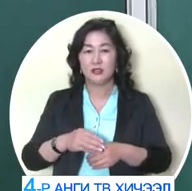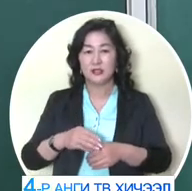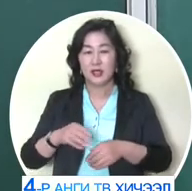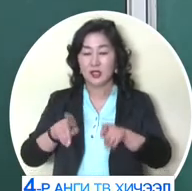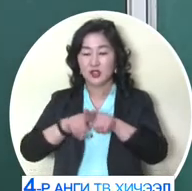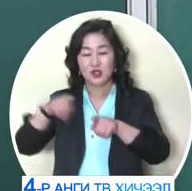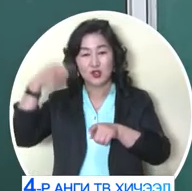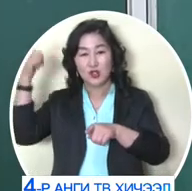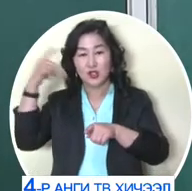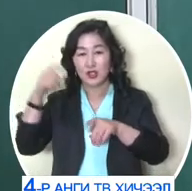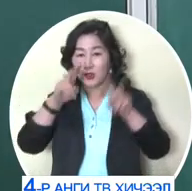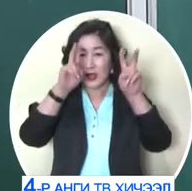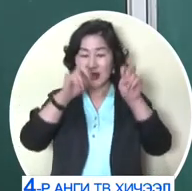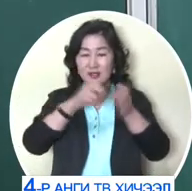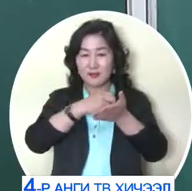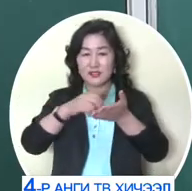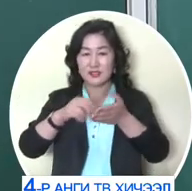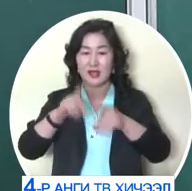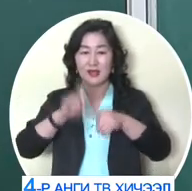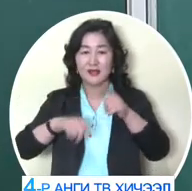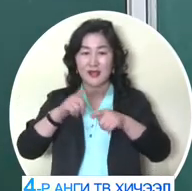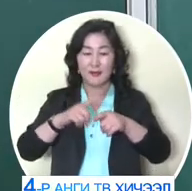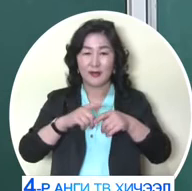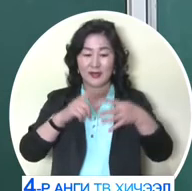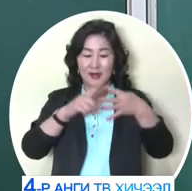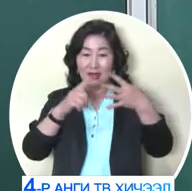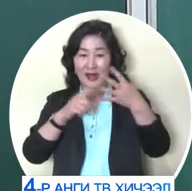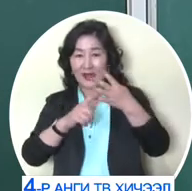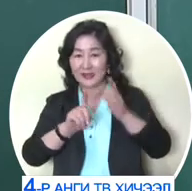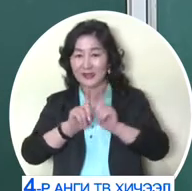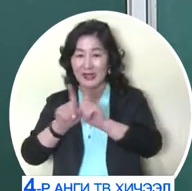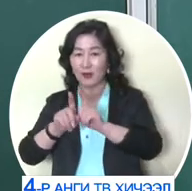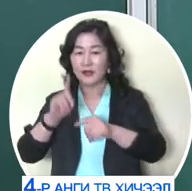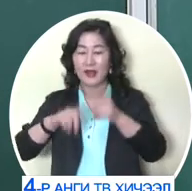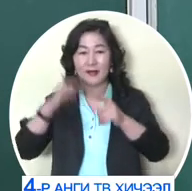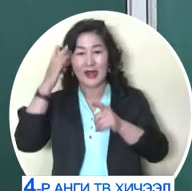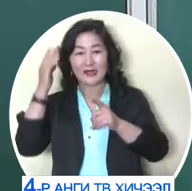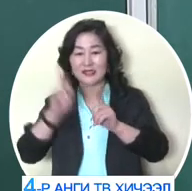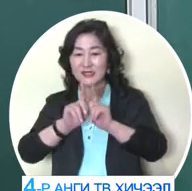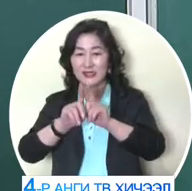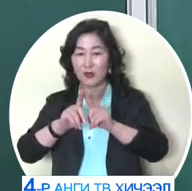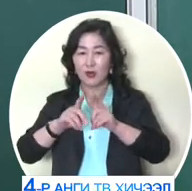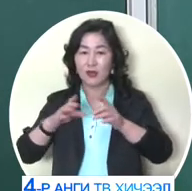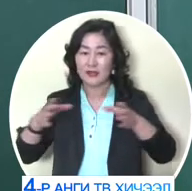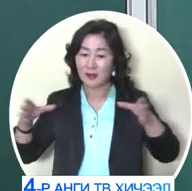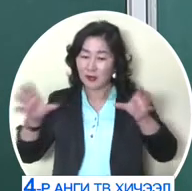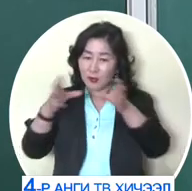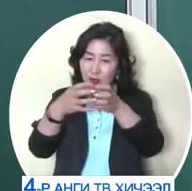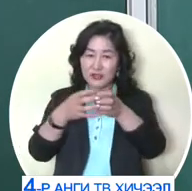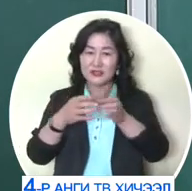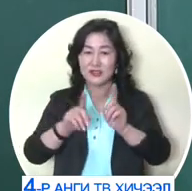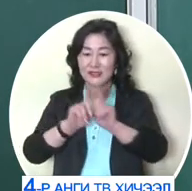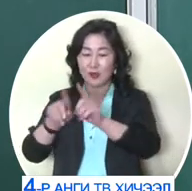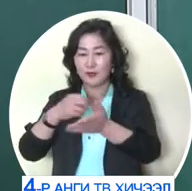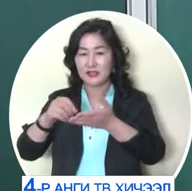зохиож бичихдээ ямар алхмын дагуу, ямар аргачлалын дагуу, мөн ямар бүтцийн дагуу бичихийг танилцууллаа. Сурагчт маань